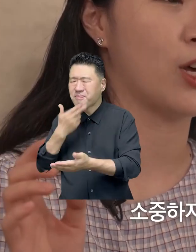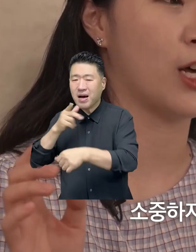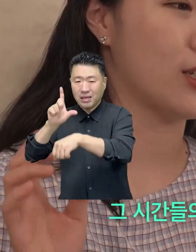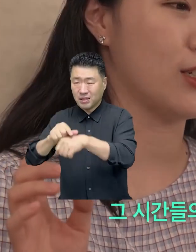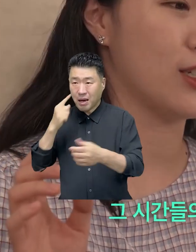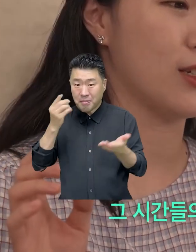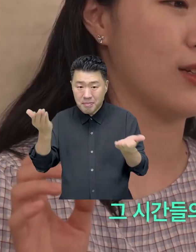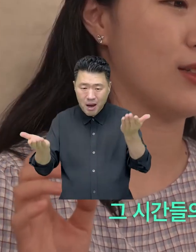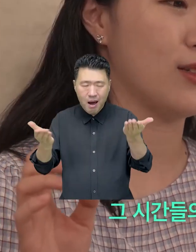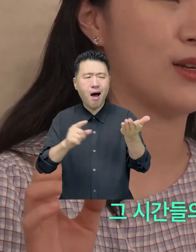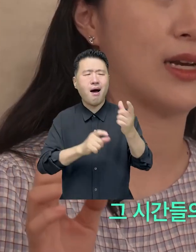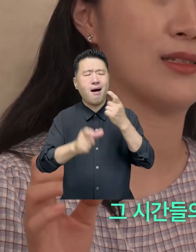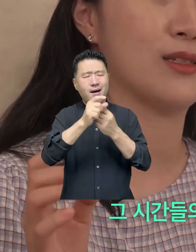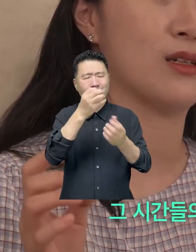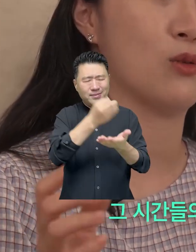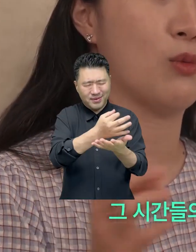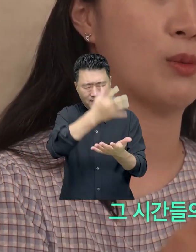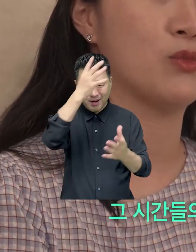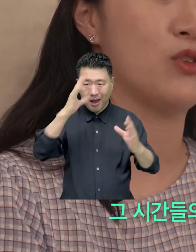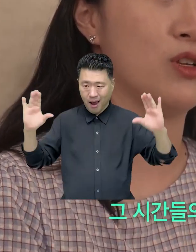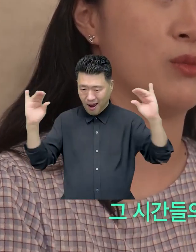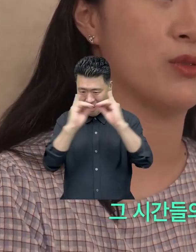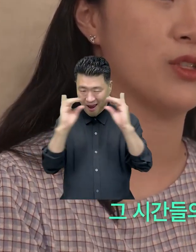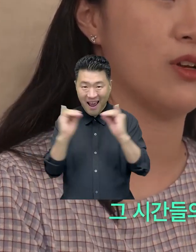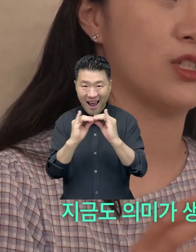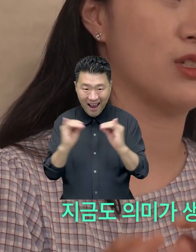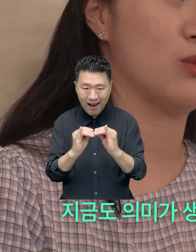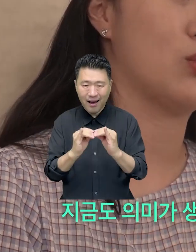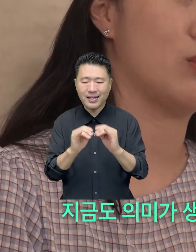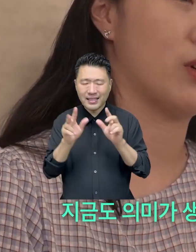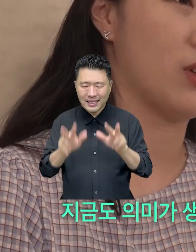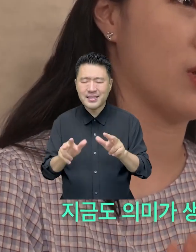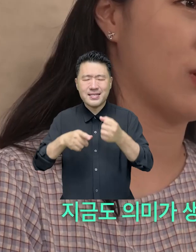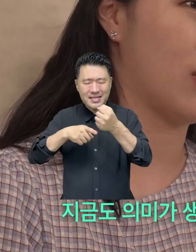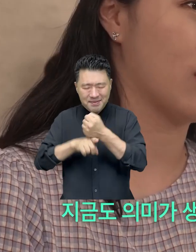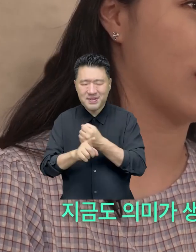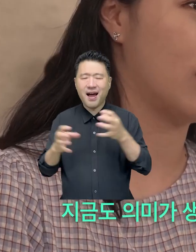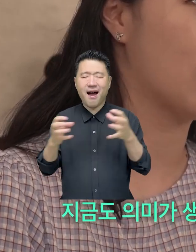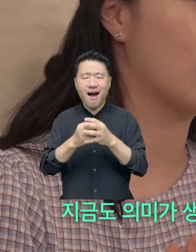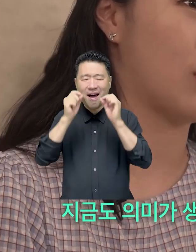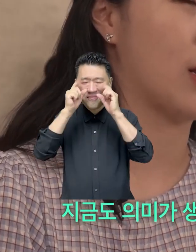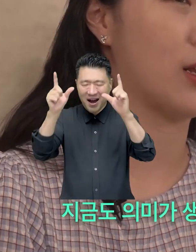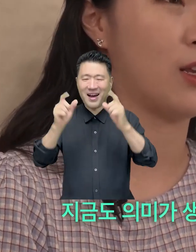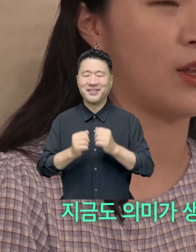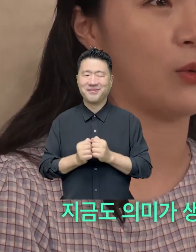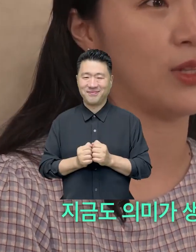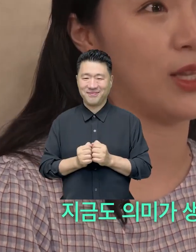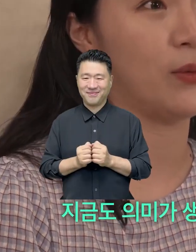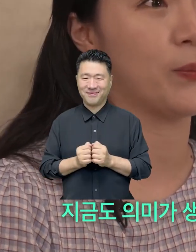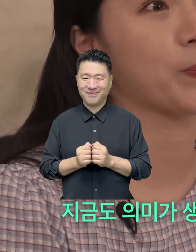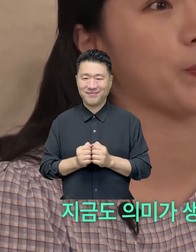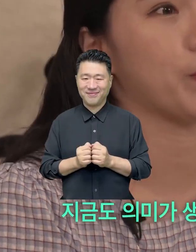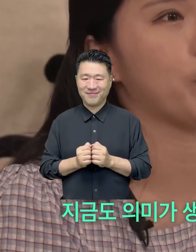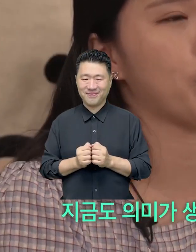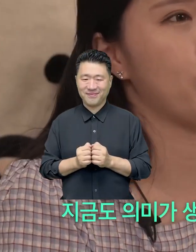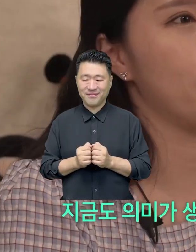시간이 있어야 그 시간들의 가치가 이제 서로 맞물리면서 지금도 의미가 생긴다? 그런 걸 좀 알게 된 것